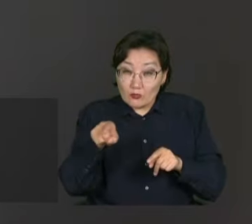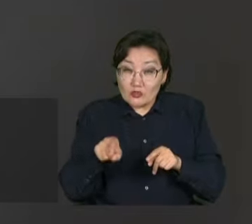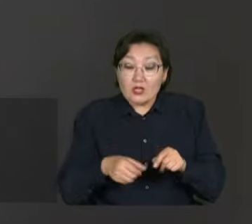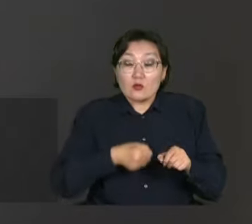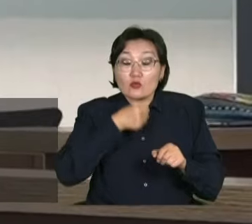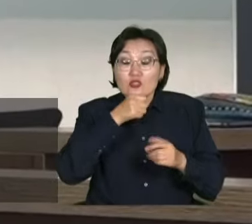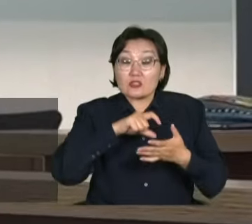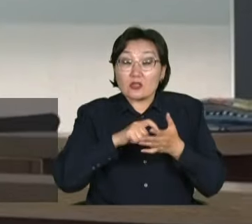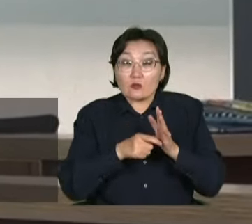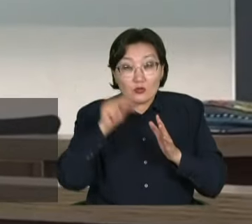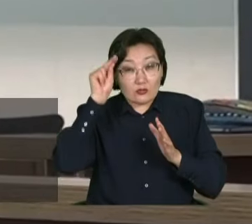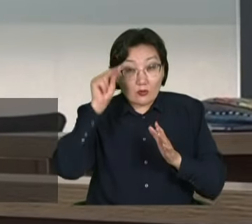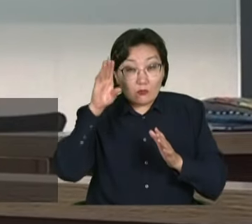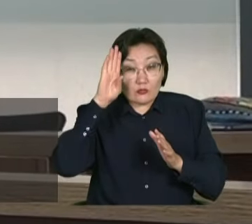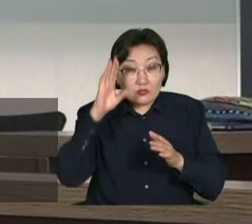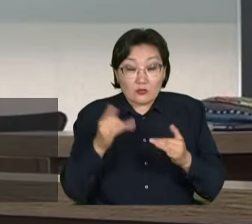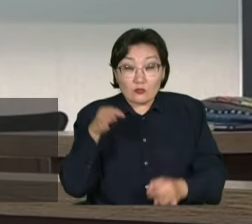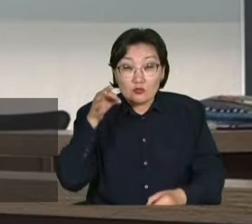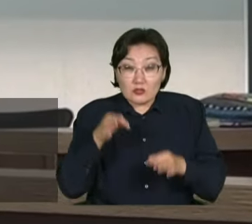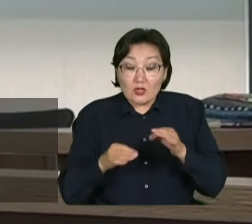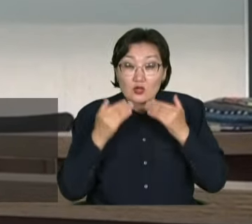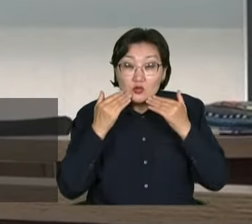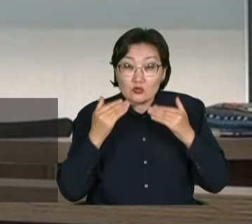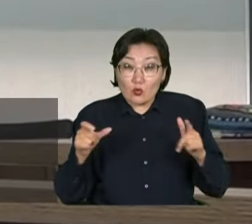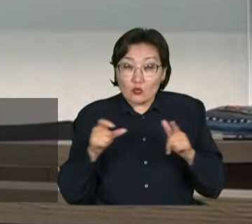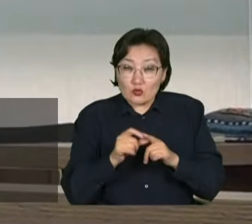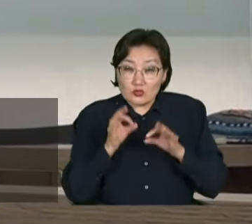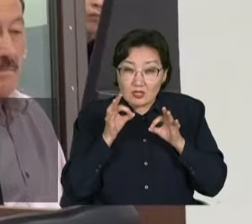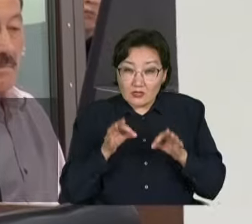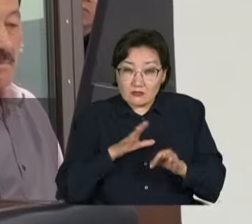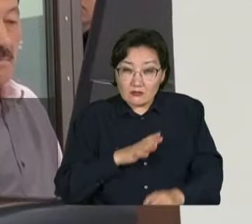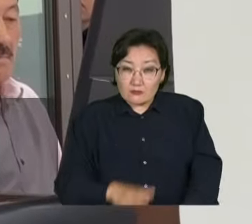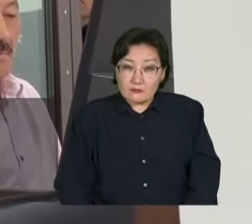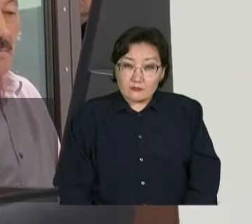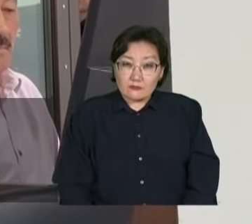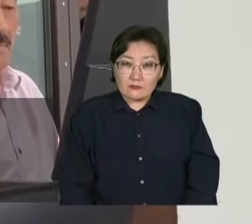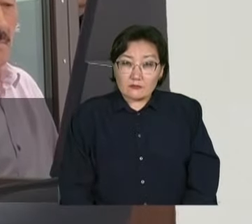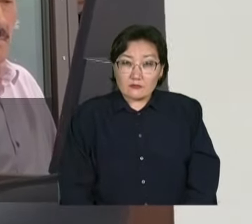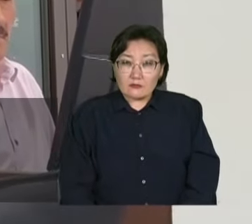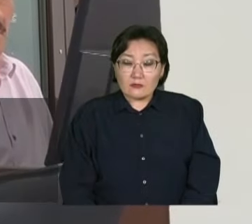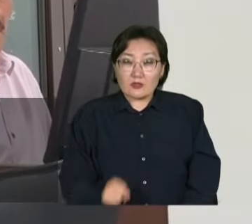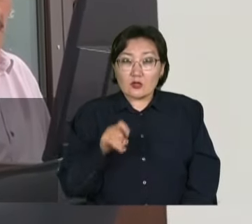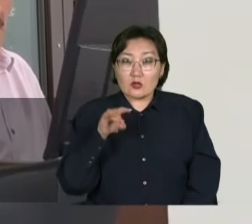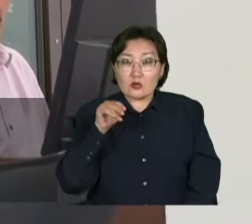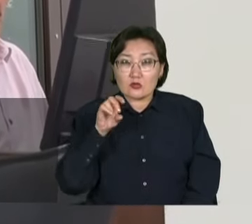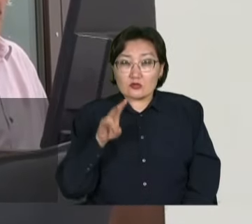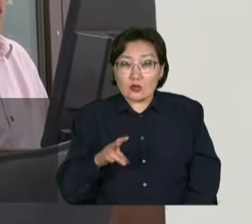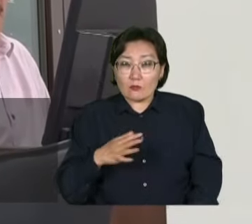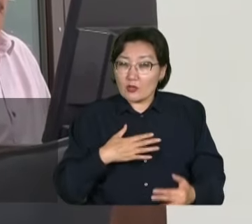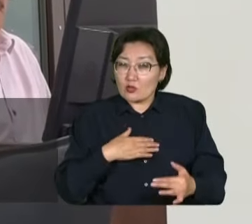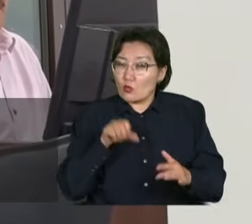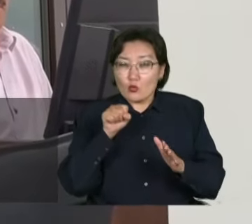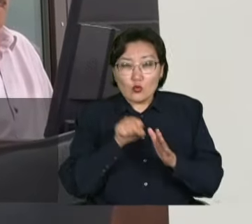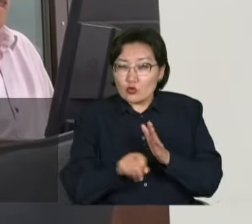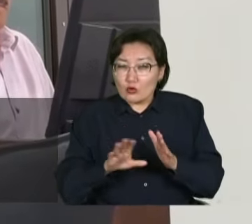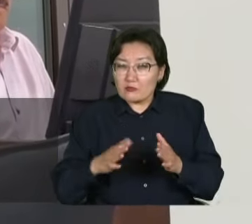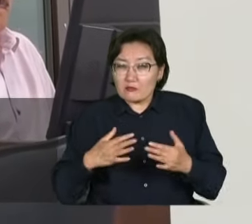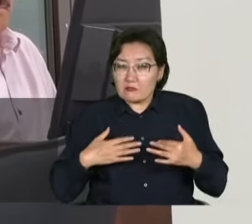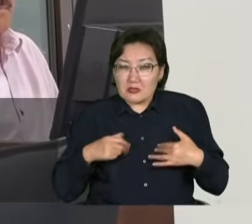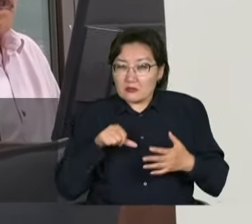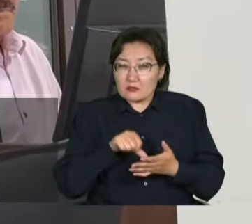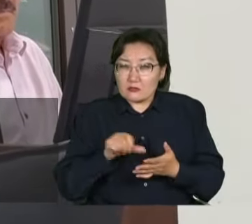жоғары сынып оқушылары бүгін соттағы соңғы сөзін айтты. Мен ол жерде Аружанның өліміне вообще мүлдем қатысым жоқ. Мына